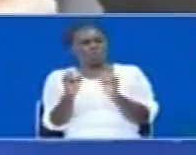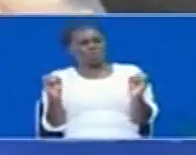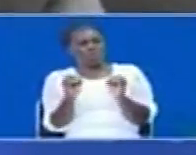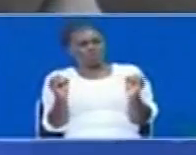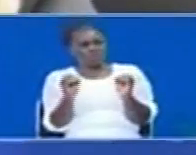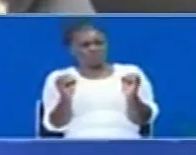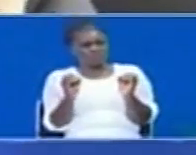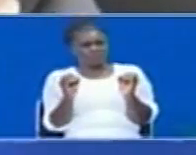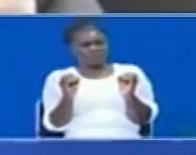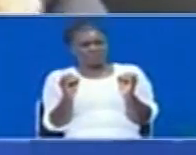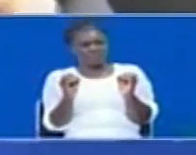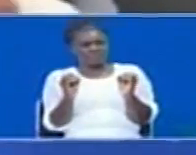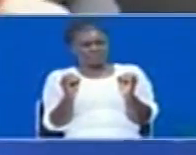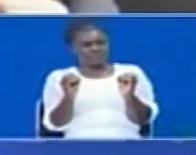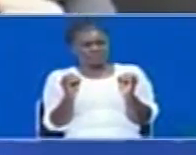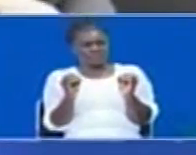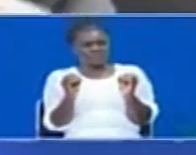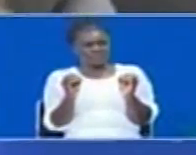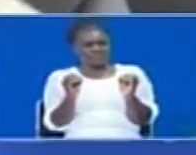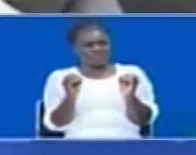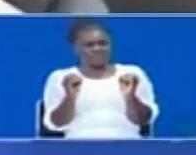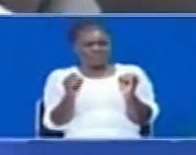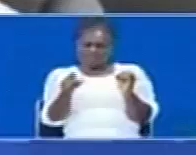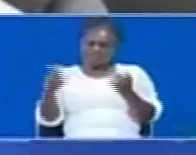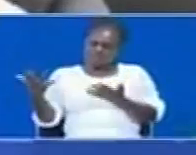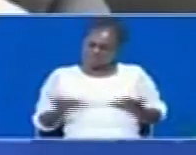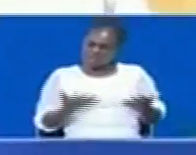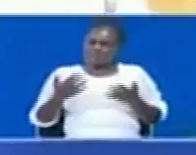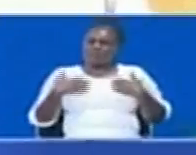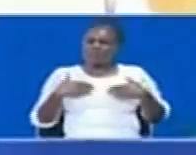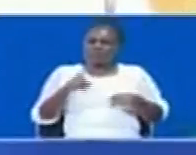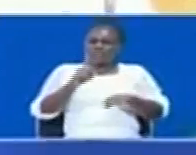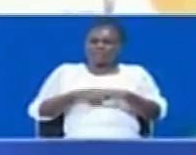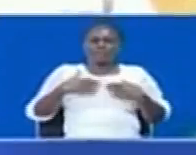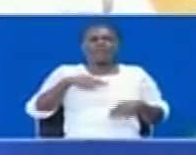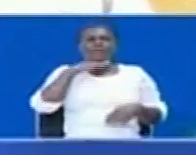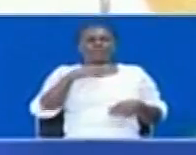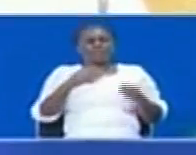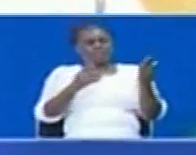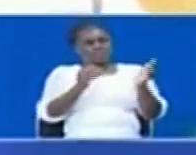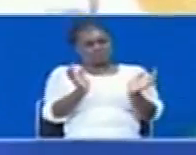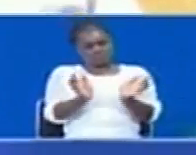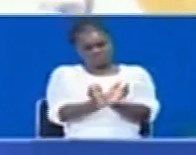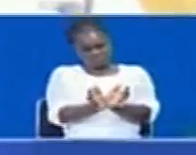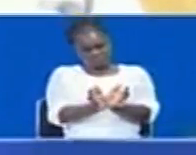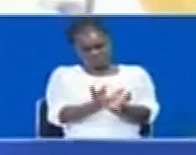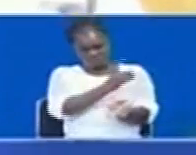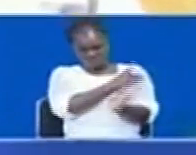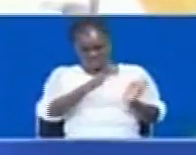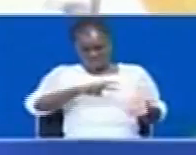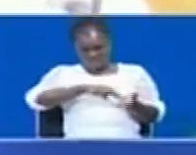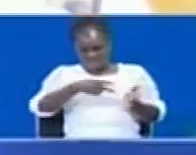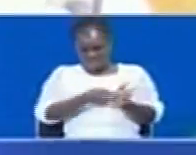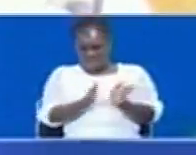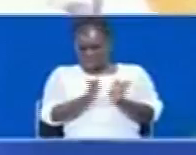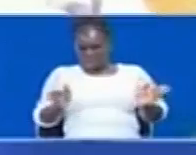have, receiving foreign dignitaries when people are dying. Kufunga madaktari si kumaaniza